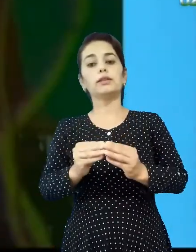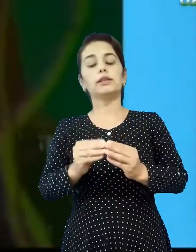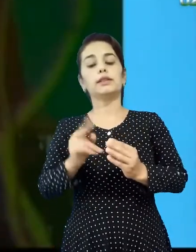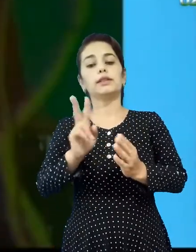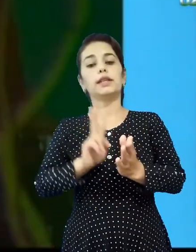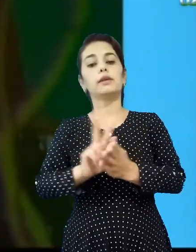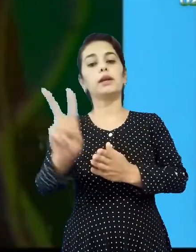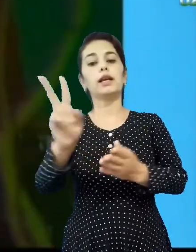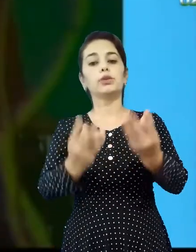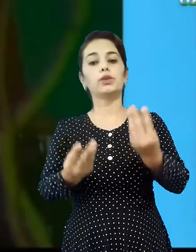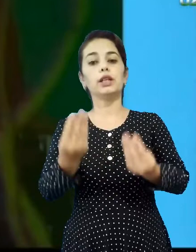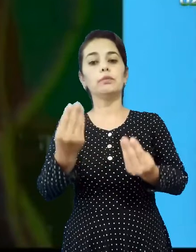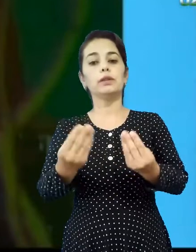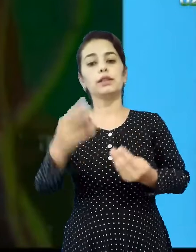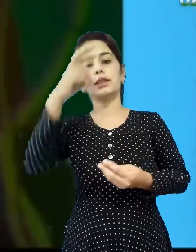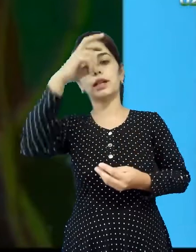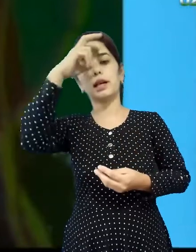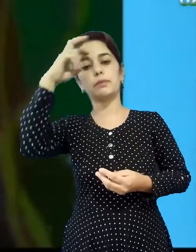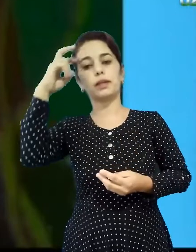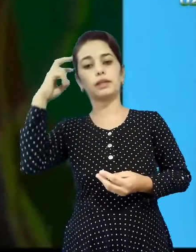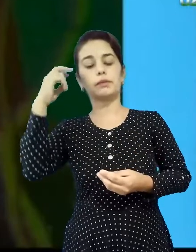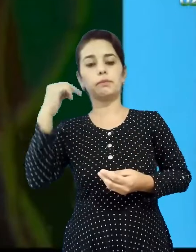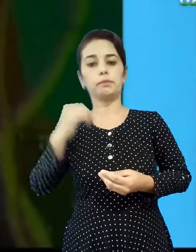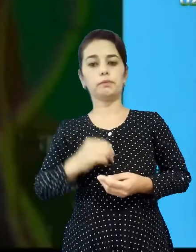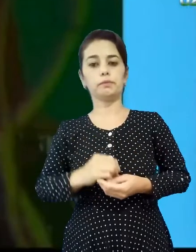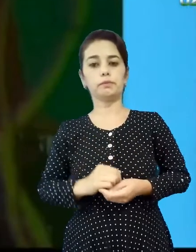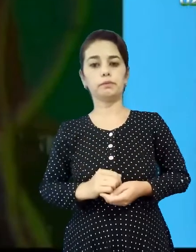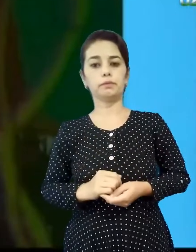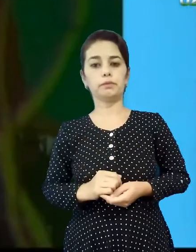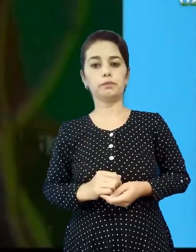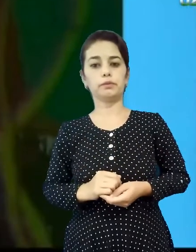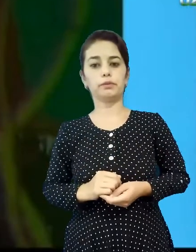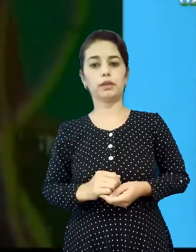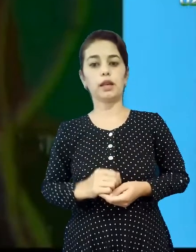akalarim bilan yaxmalak o'ynab terlab ketdim.